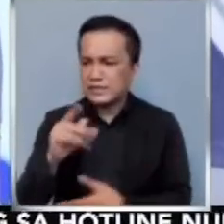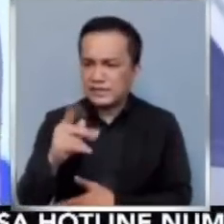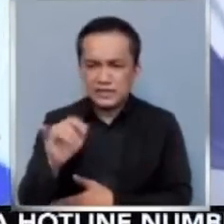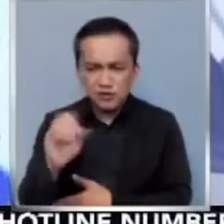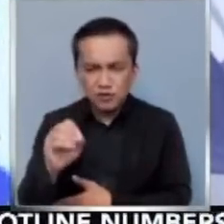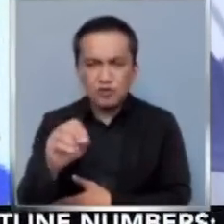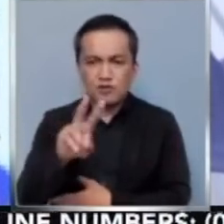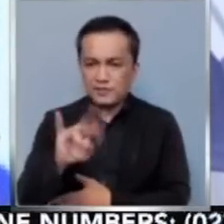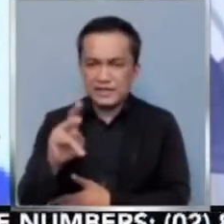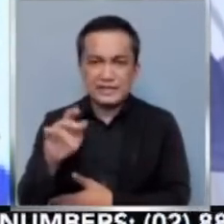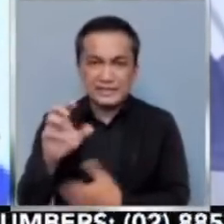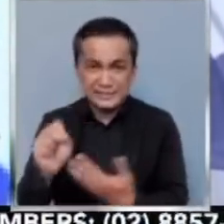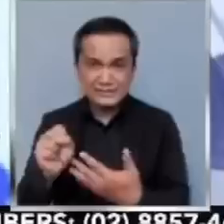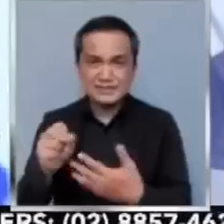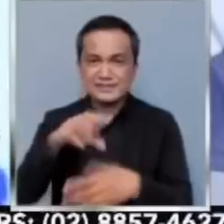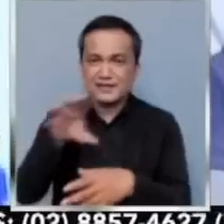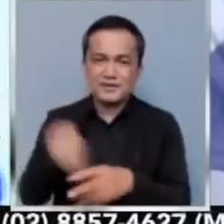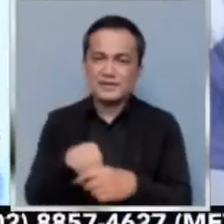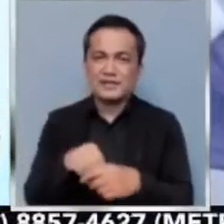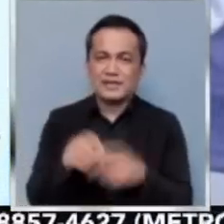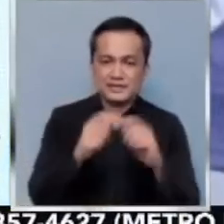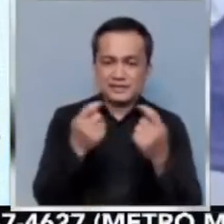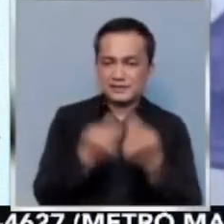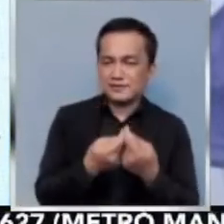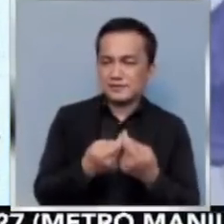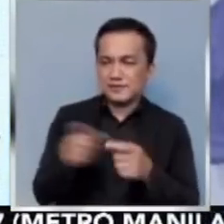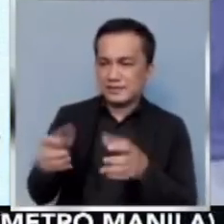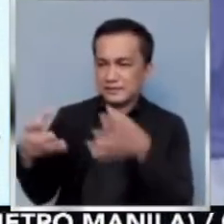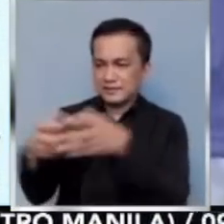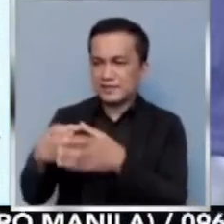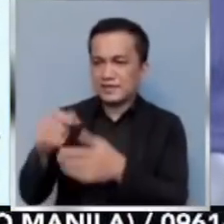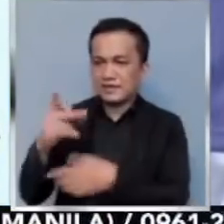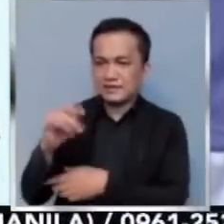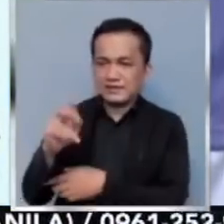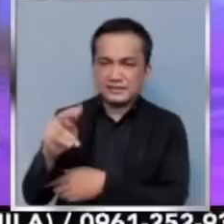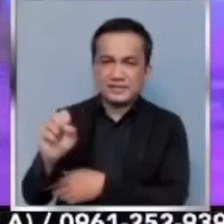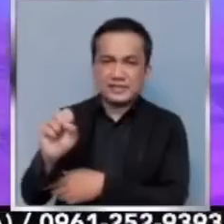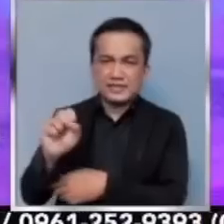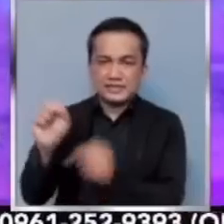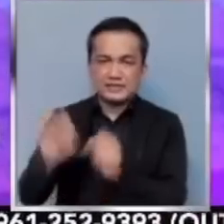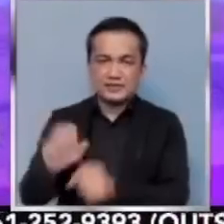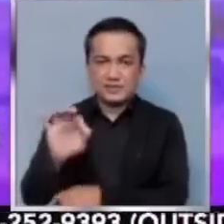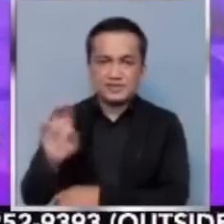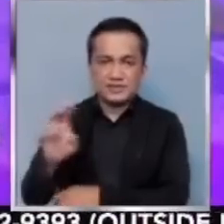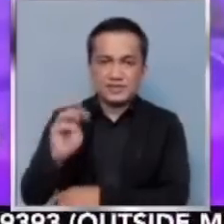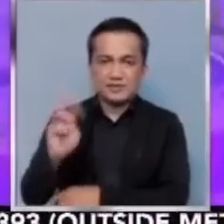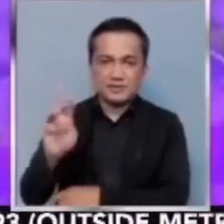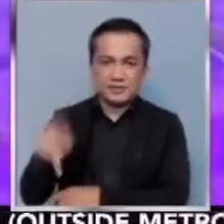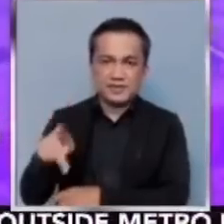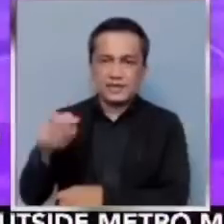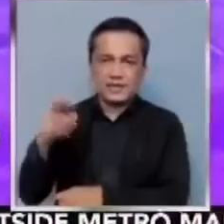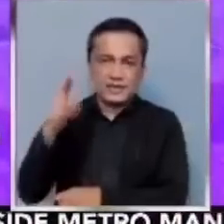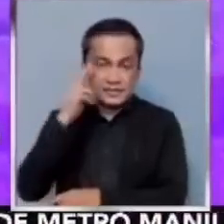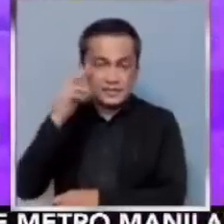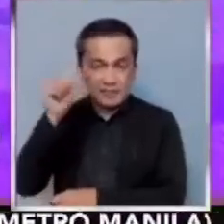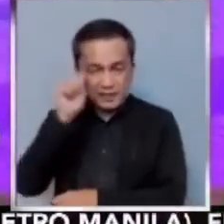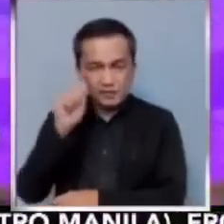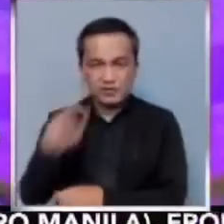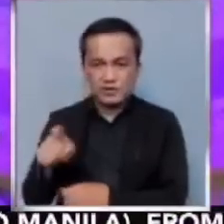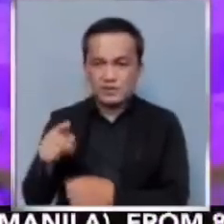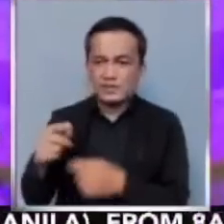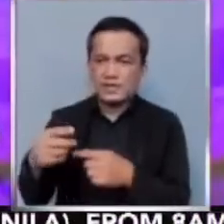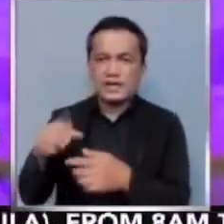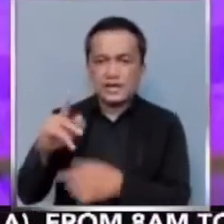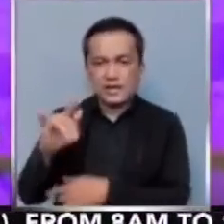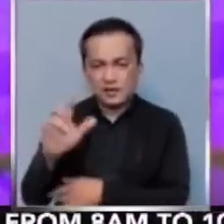Para naman sa Team Saints, nariyan mula sa Letra Knights sina NCAA Season 97 MVP Renz Abando at Brent Paraiso, Prince Carlos at Will Gozom